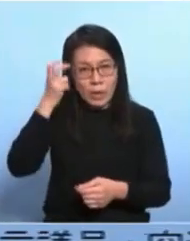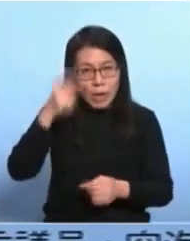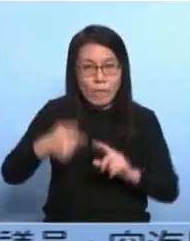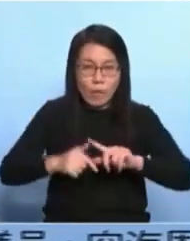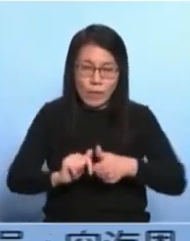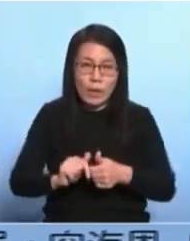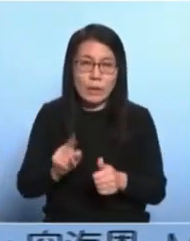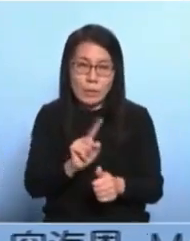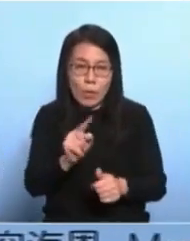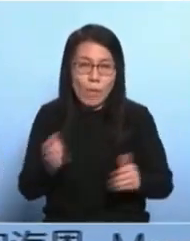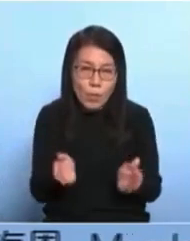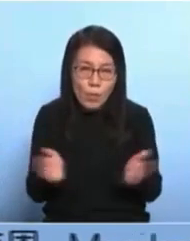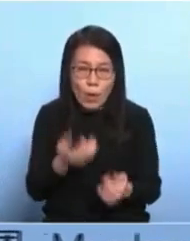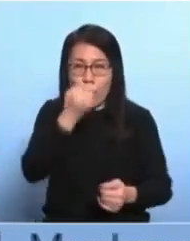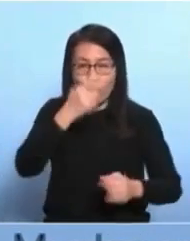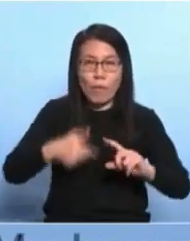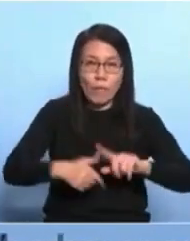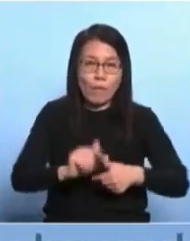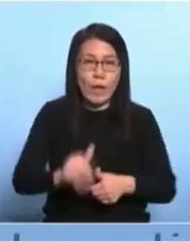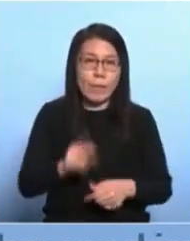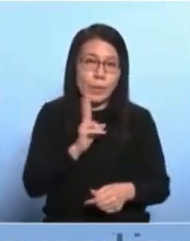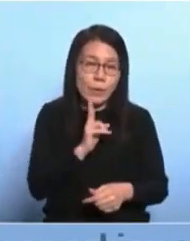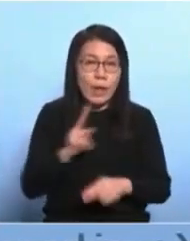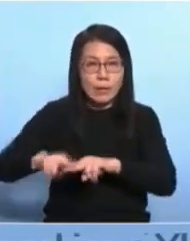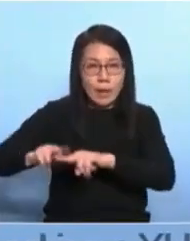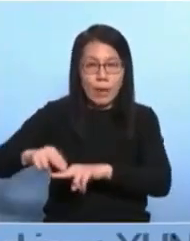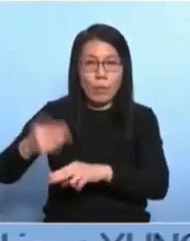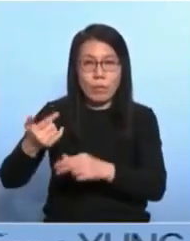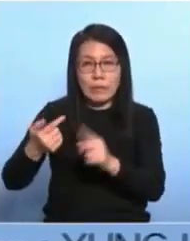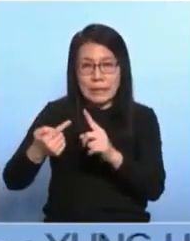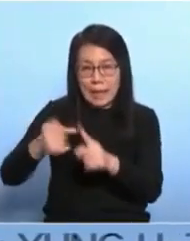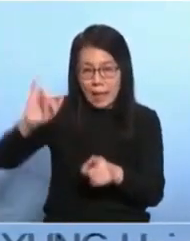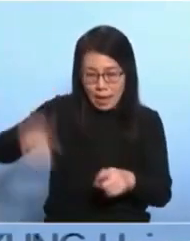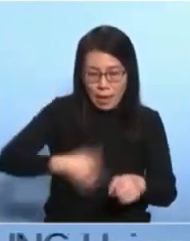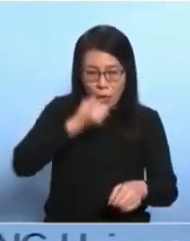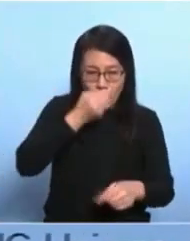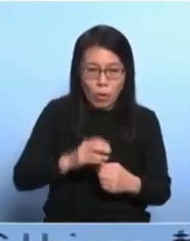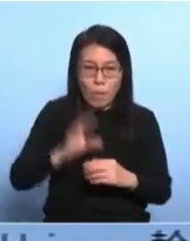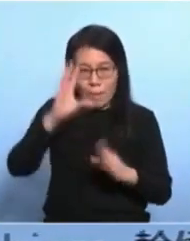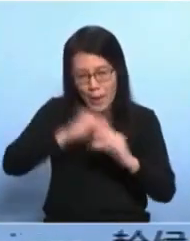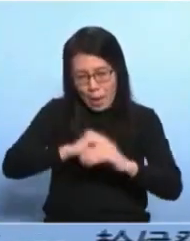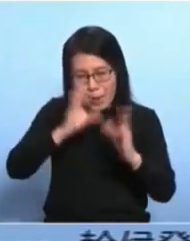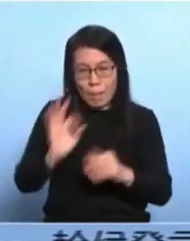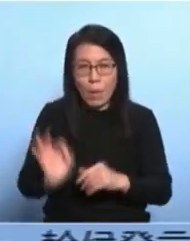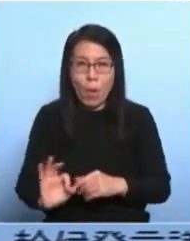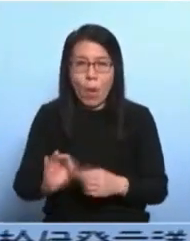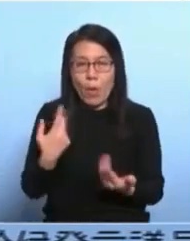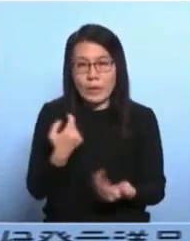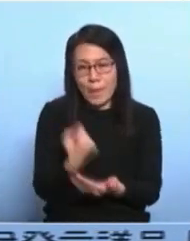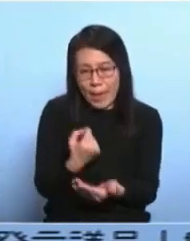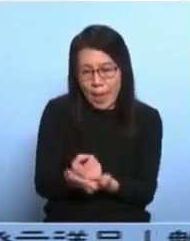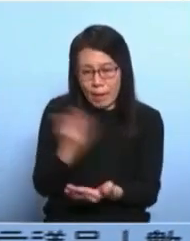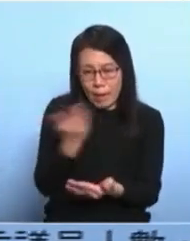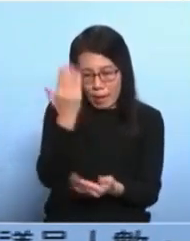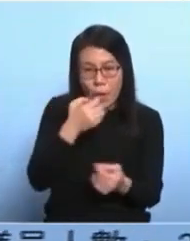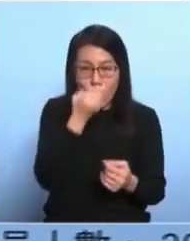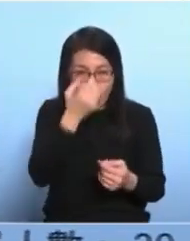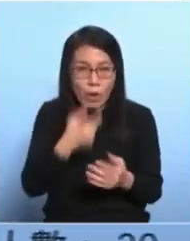有效地推廣香港的方法，例如內地旅客留在香港不過夜或者是平遊香港的旅行模